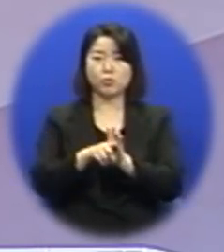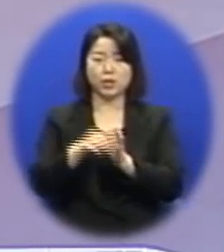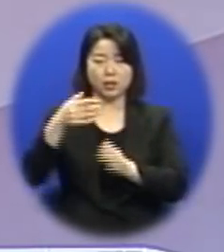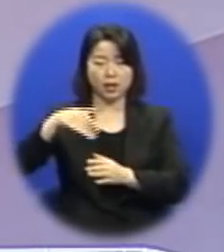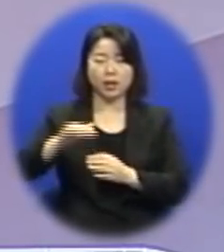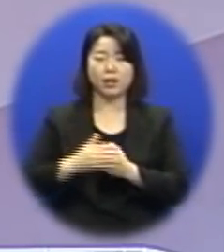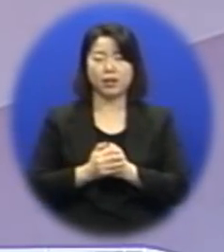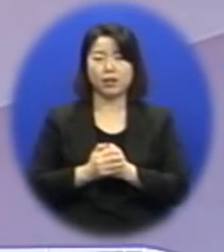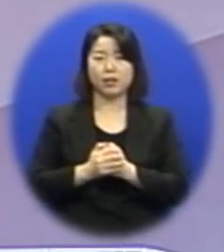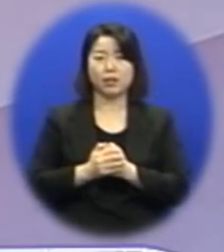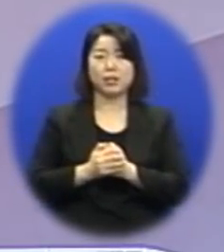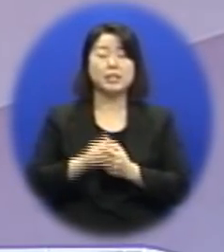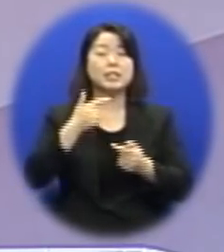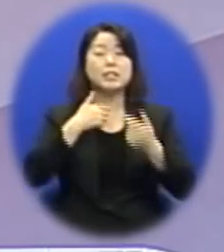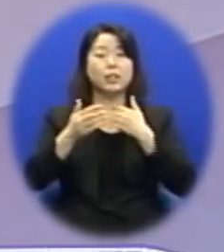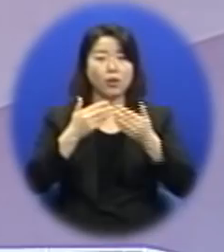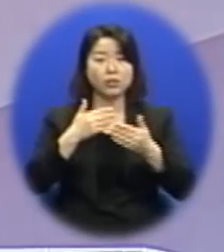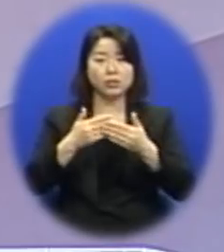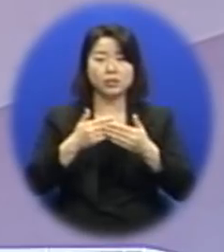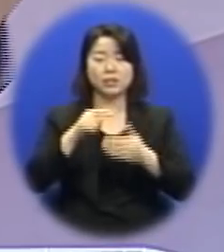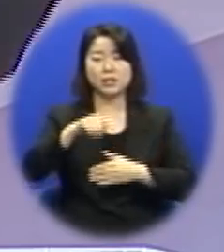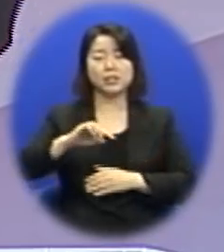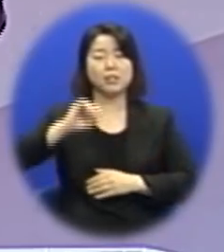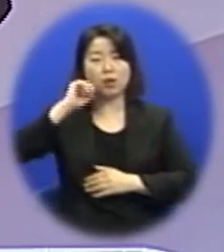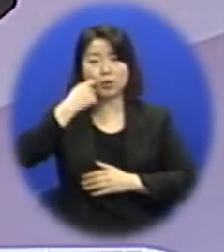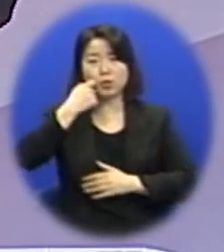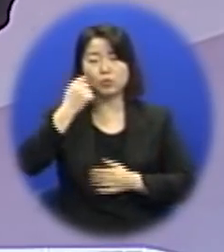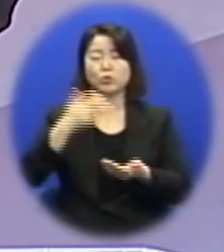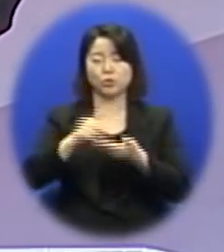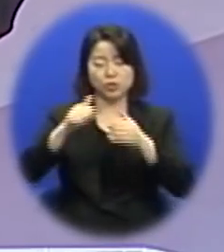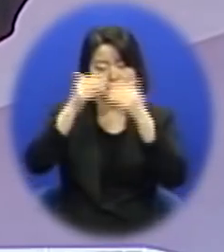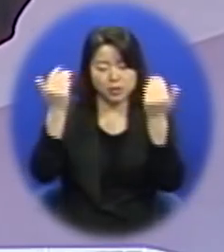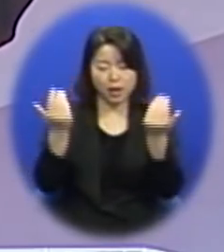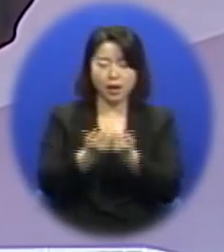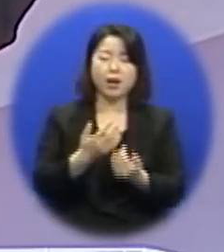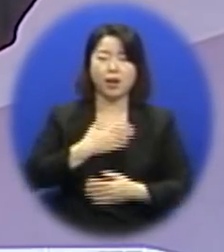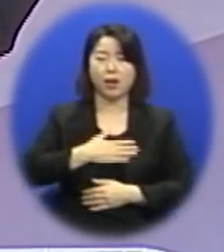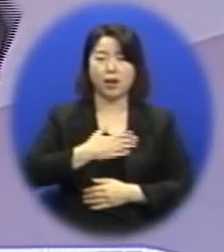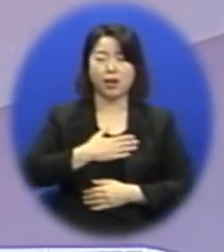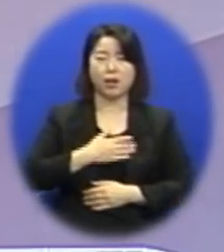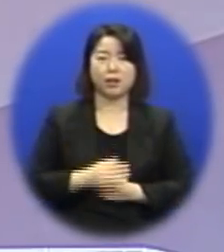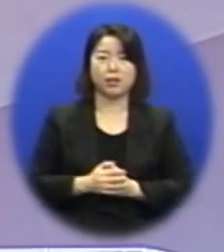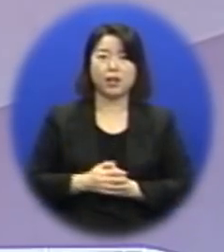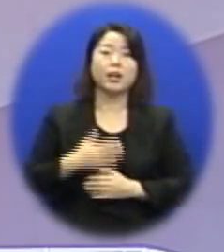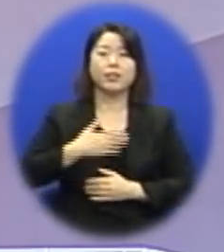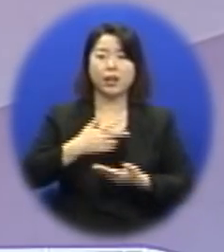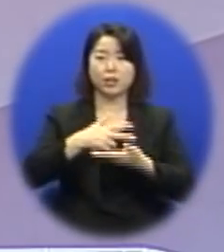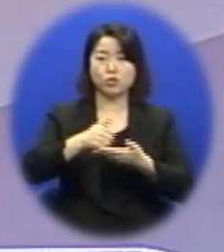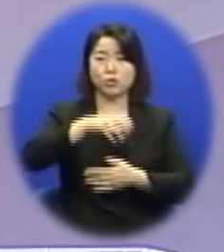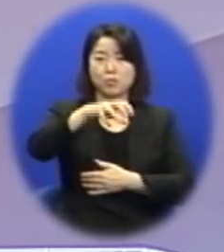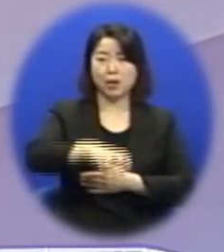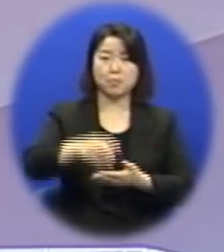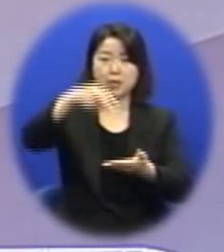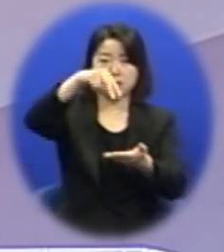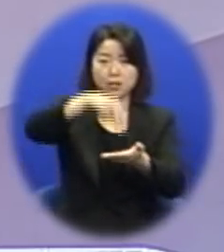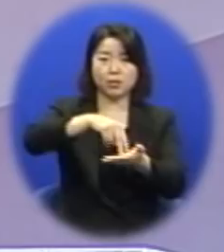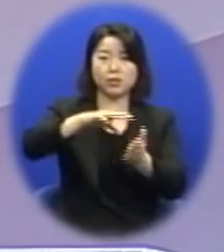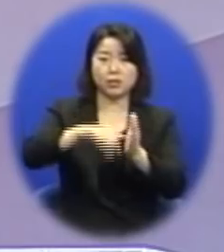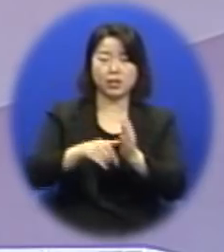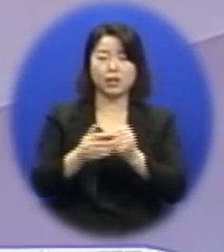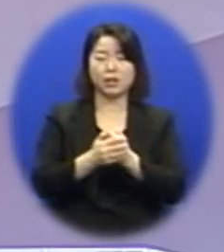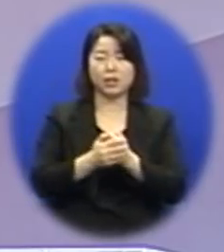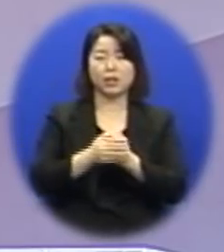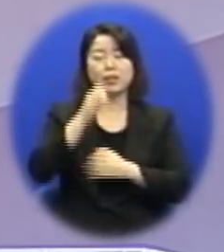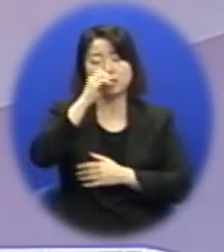하는데 겪는이 어려움을 주님은 다 아시잖아 내가 주님 앞에 설 때 그죠